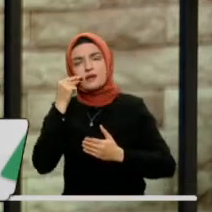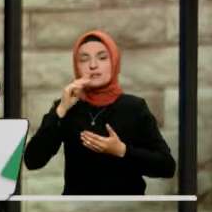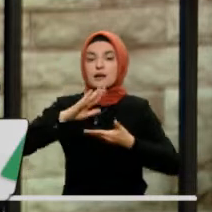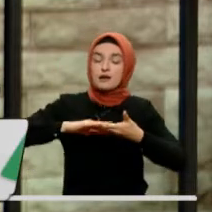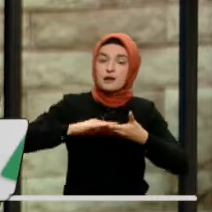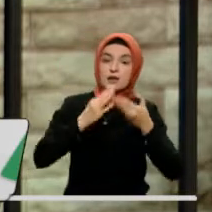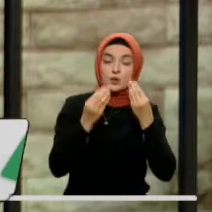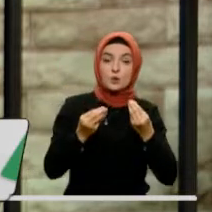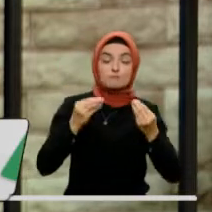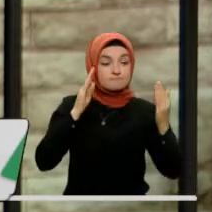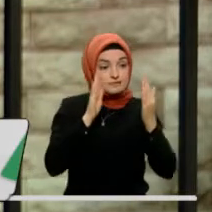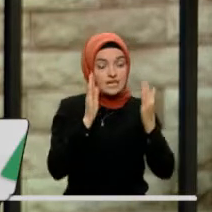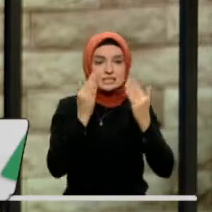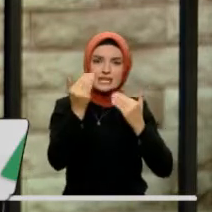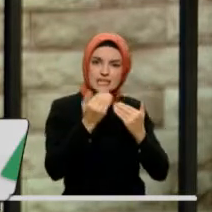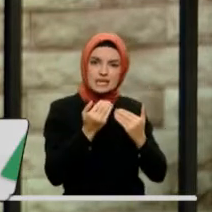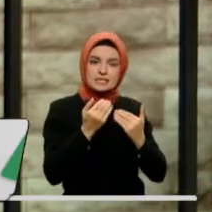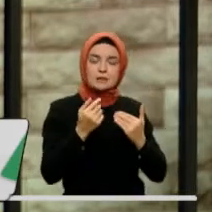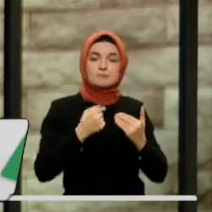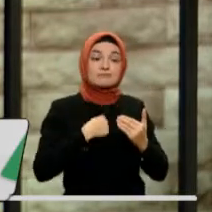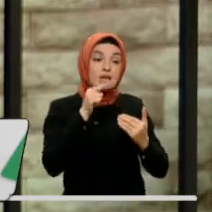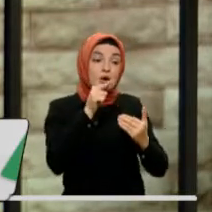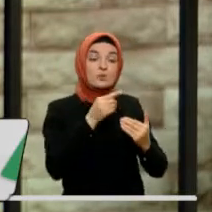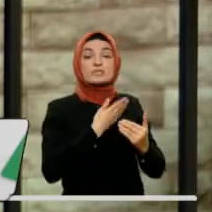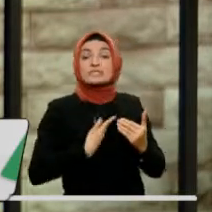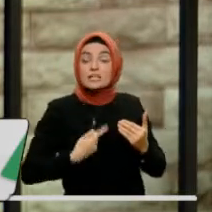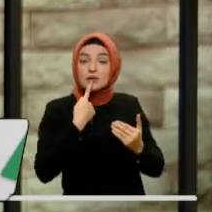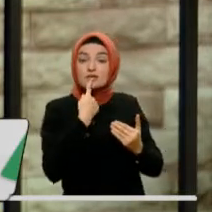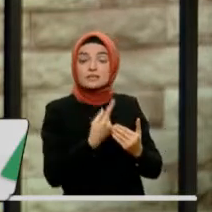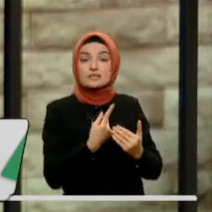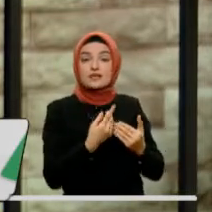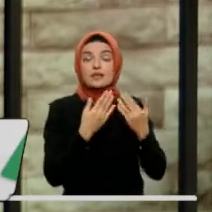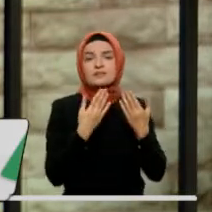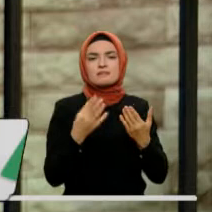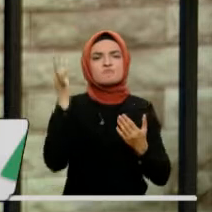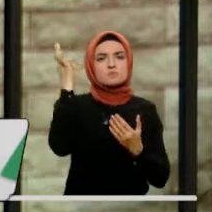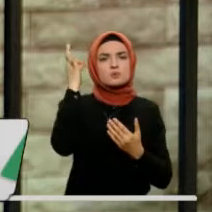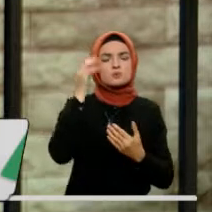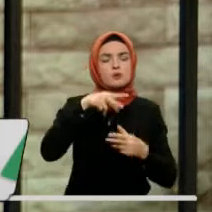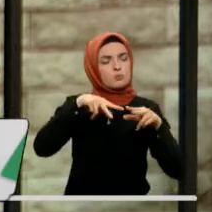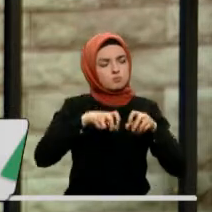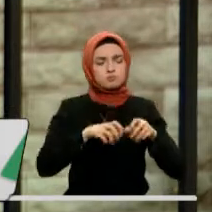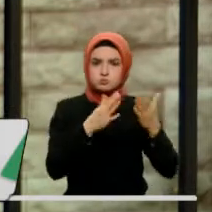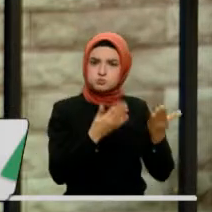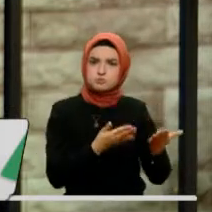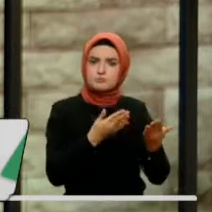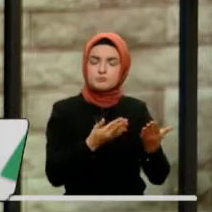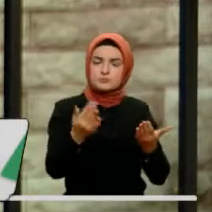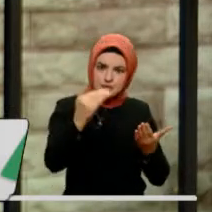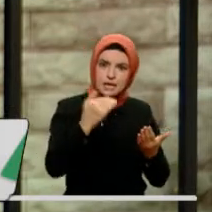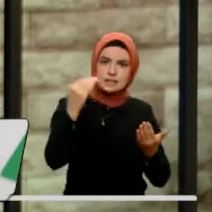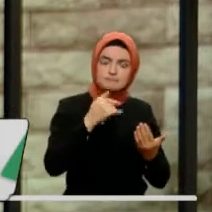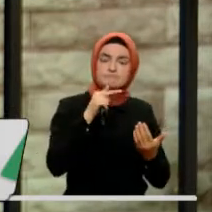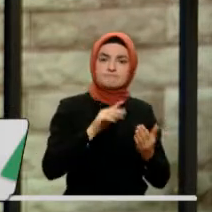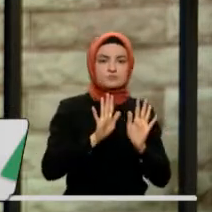konusuyla ilk karşımıza geldiğinde, ben birinden hoşlandım diye geldiğinde ya da duyduğumuzda, otur bakayım oğlum, otur bakayım kızım, dur